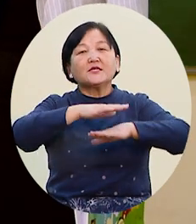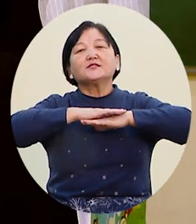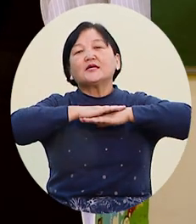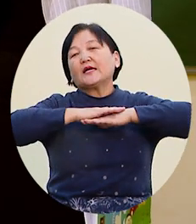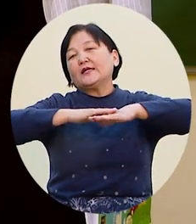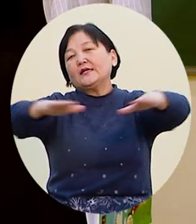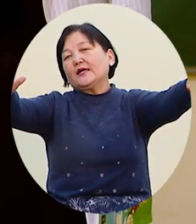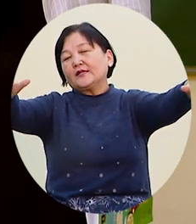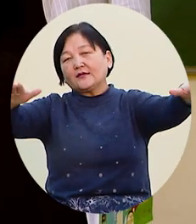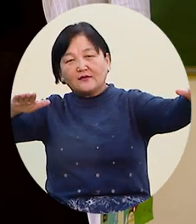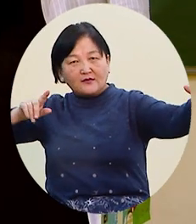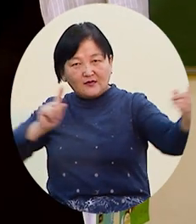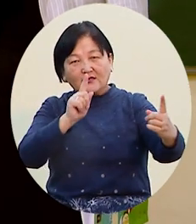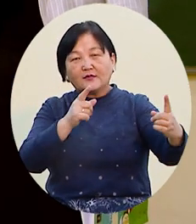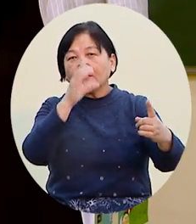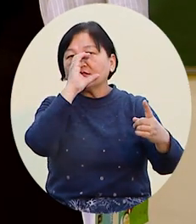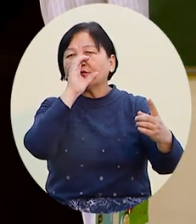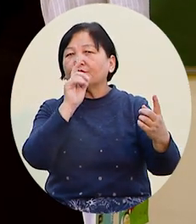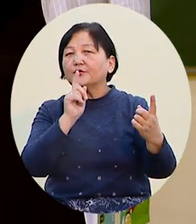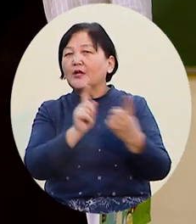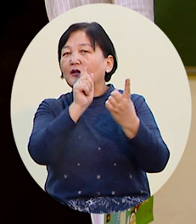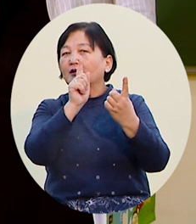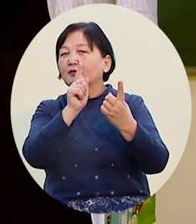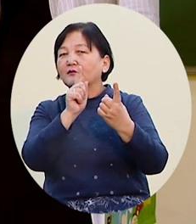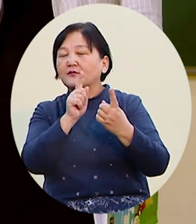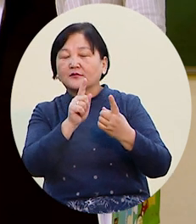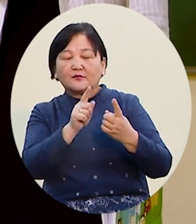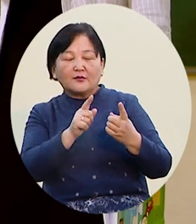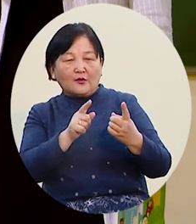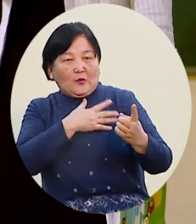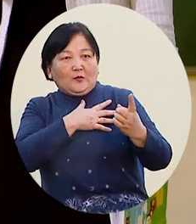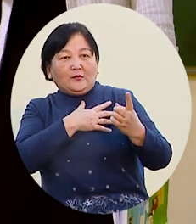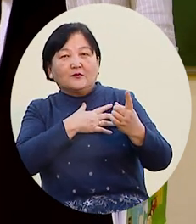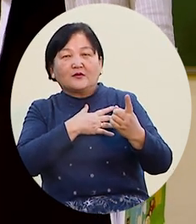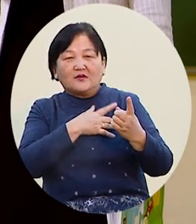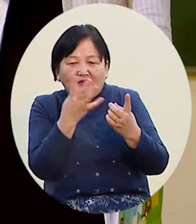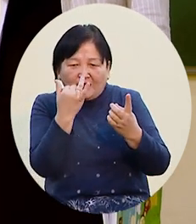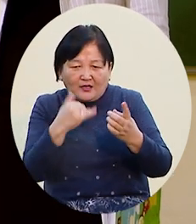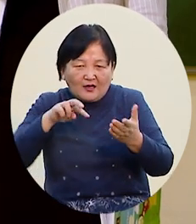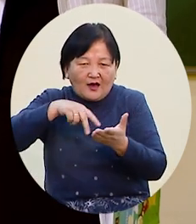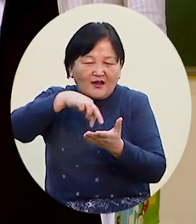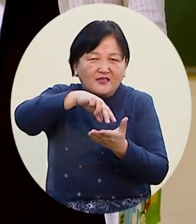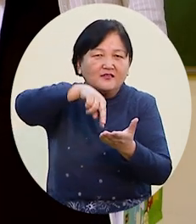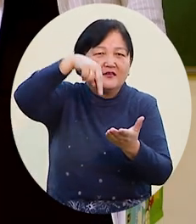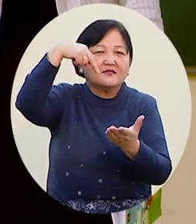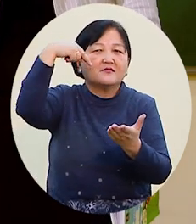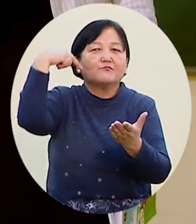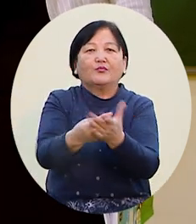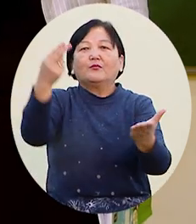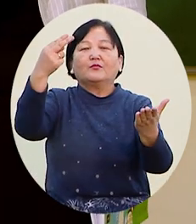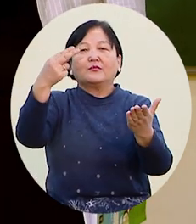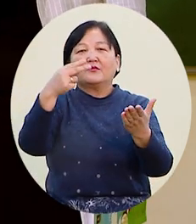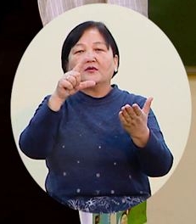амтай таарч гайхал авраг алагдаа мэн гавтай гууч чадсангүй хитгэн харайсны эцэс хивгийг